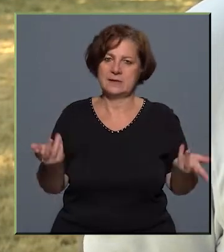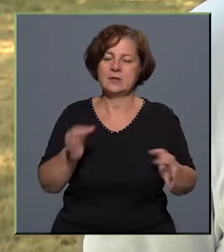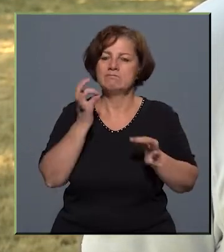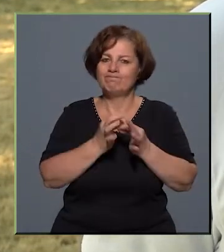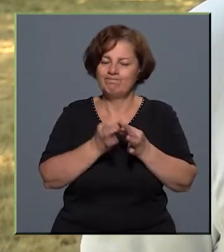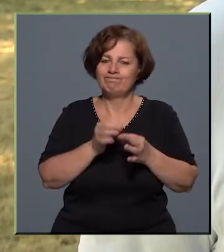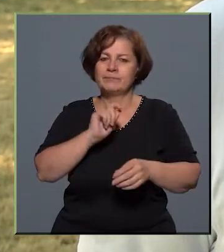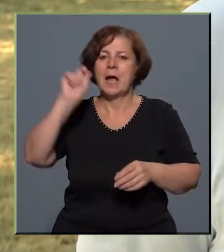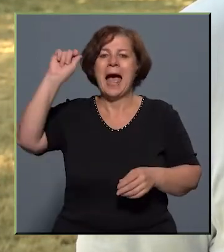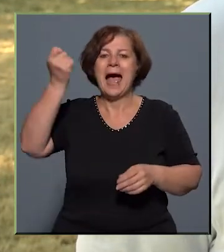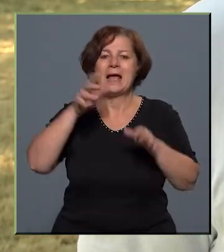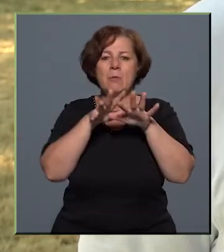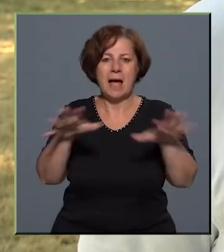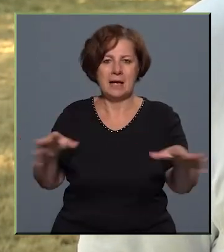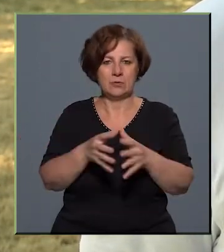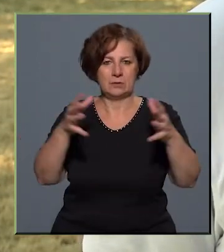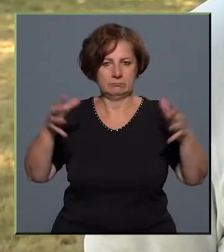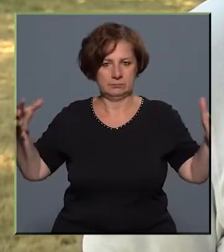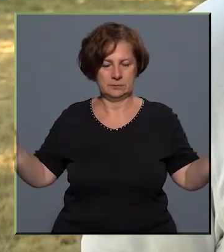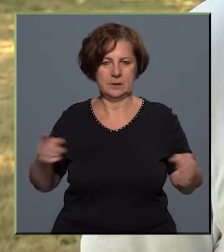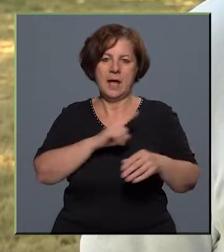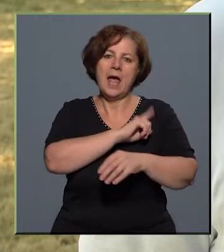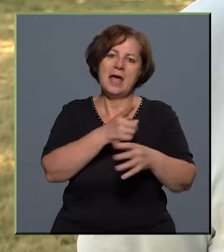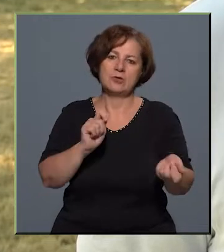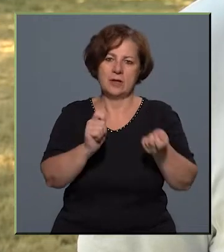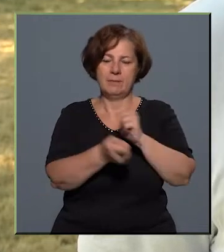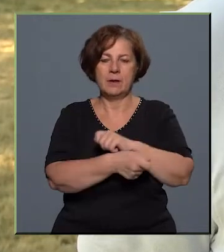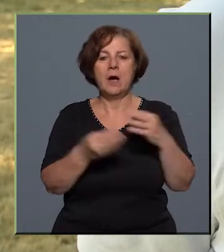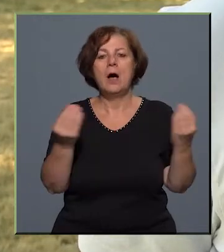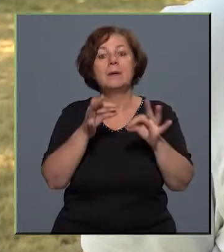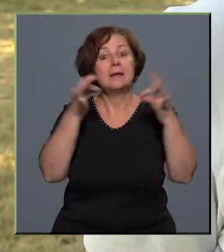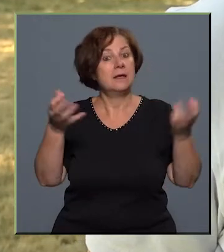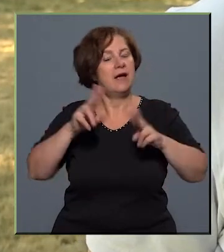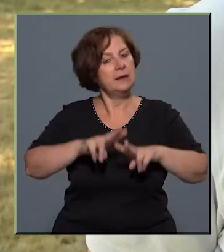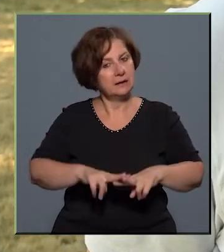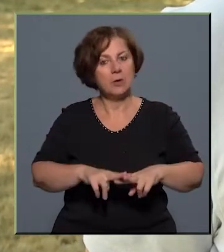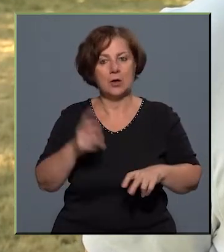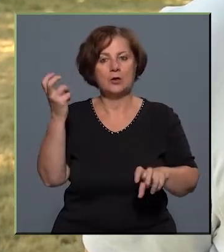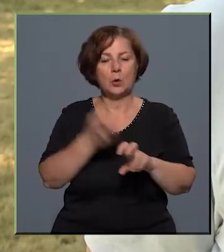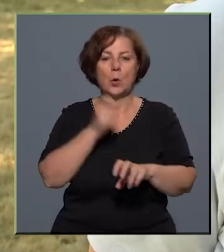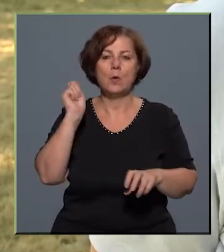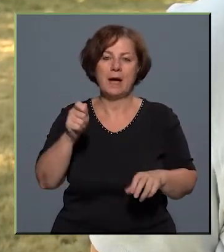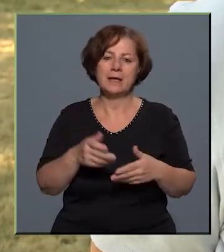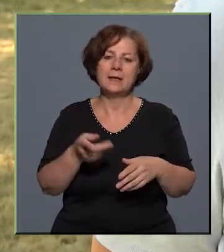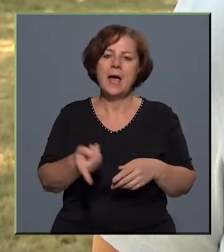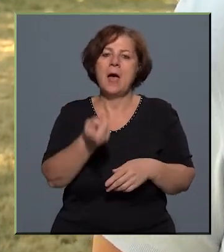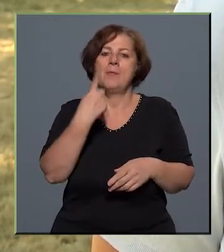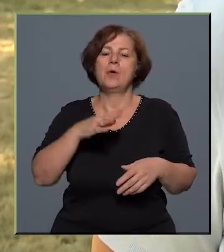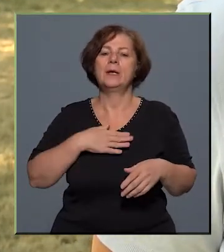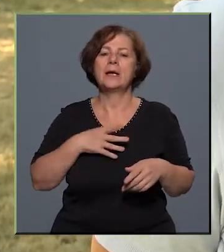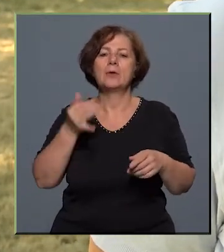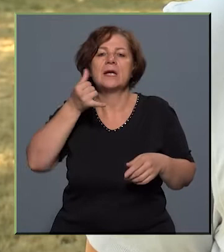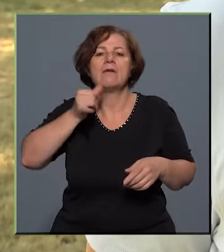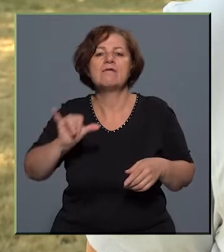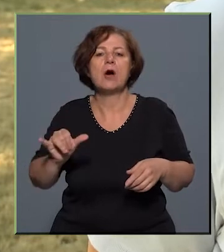az áramhálózatnak a bővítését, erősebbé tételét, ami nyilván itt maradt Kőbányán, úgyhogy ebből nekünk